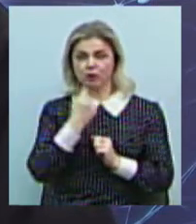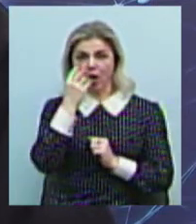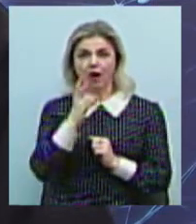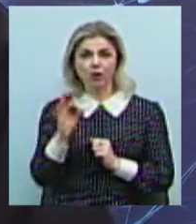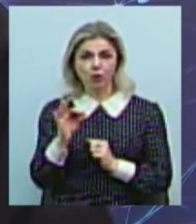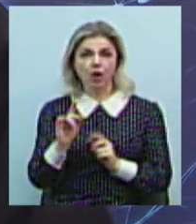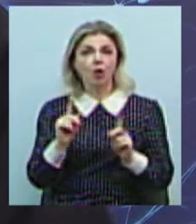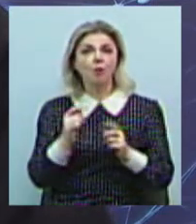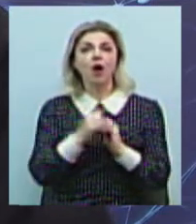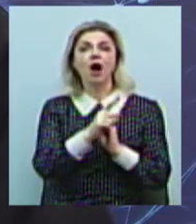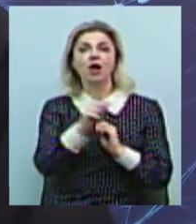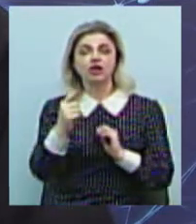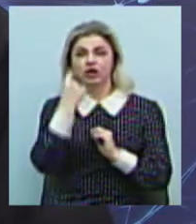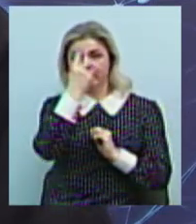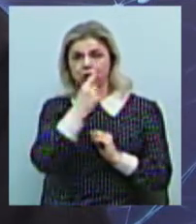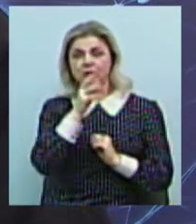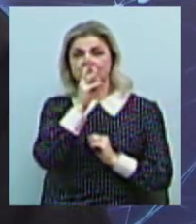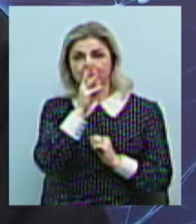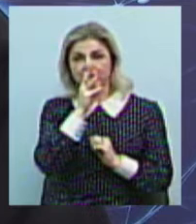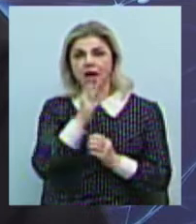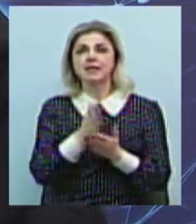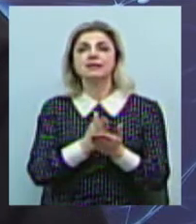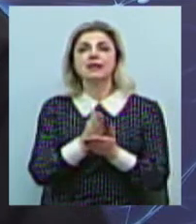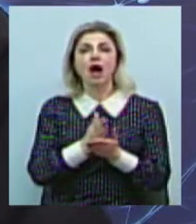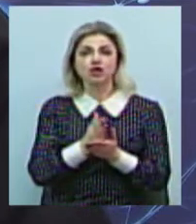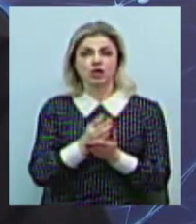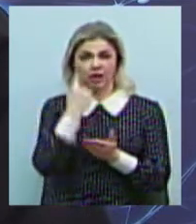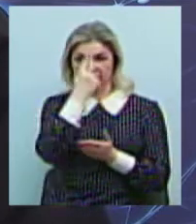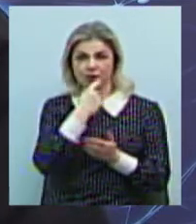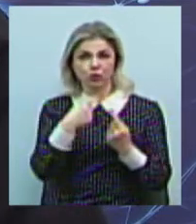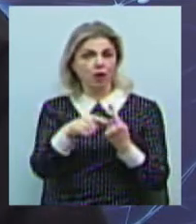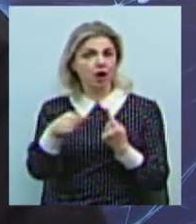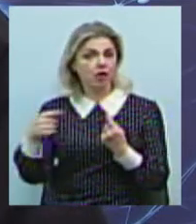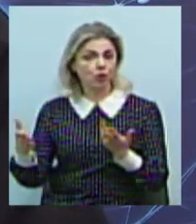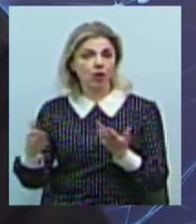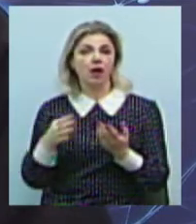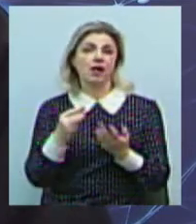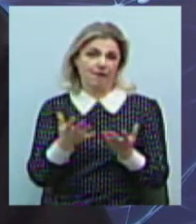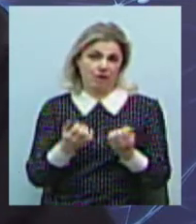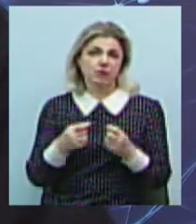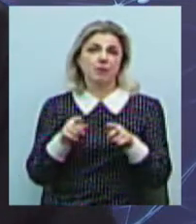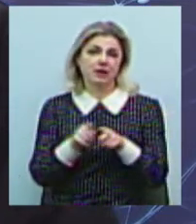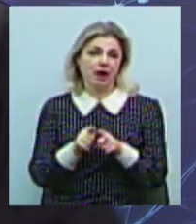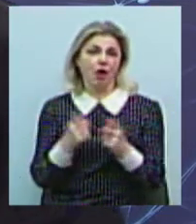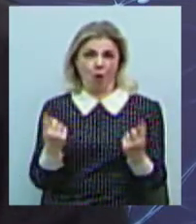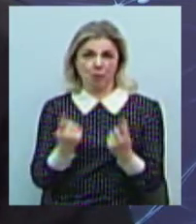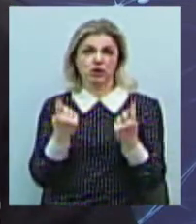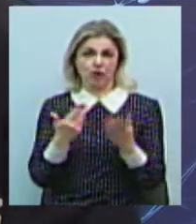кожного індивідуальна заробітна плата, в кожного індивідуальний страховий стаж. Тому візьмемо такий абстрактний